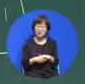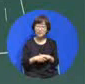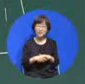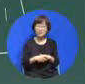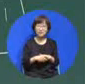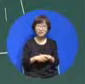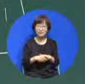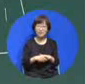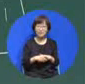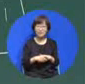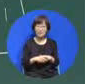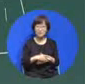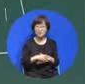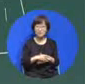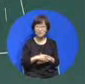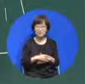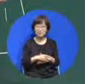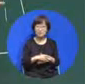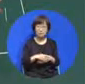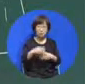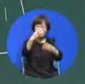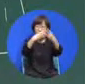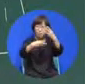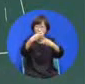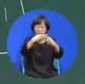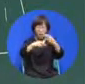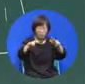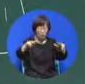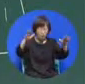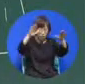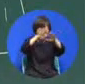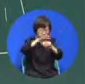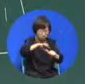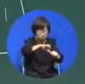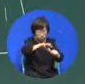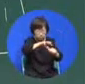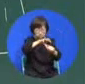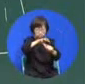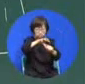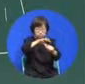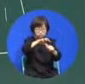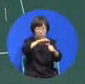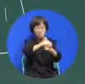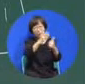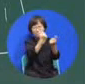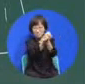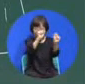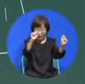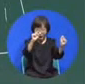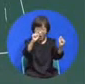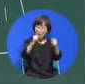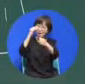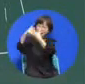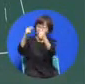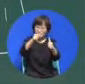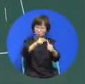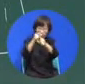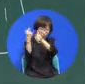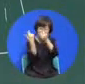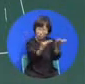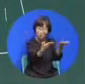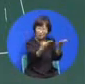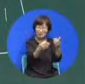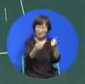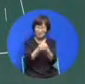렘넌트들은 흑암 묶인 데서 해방돼 버리고요. 구원받았기 때문에 이 응답만 가지고도